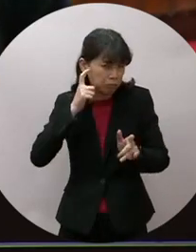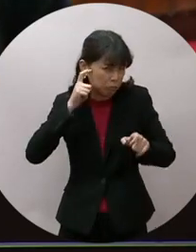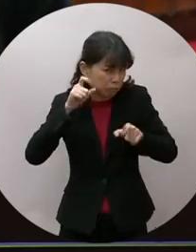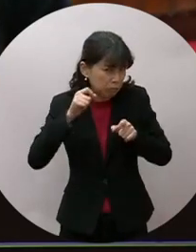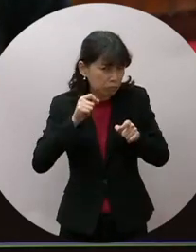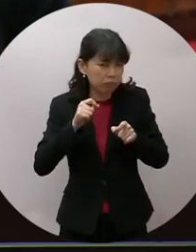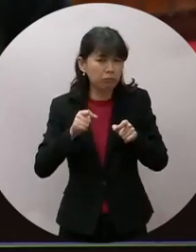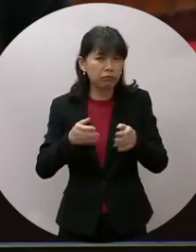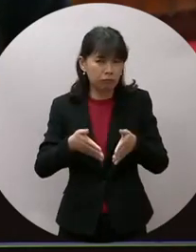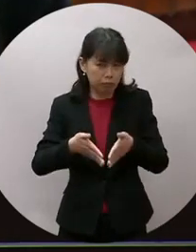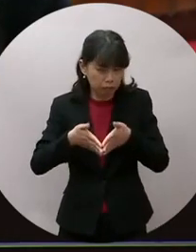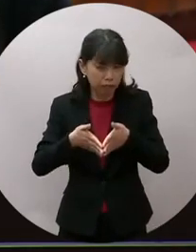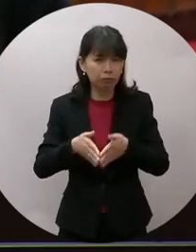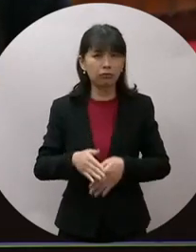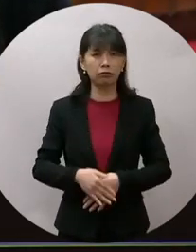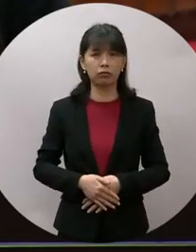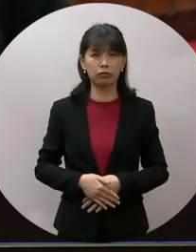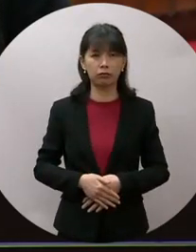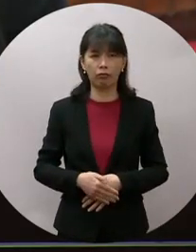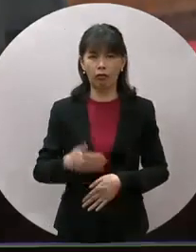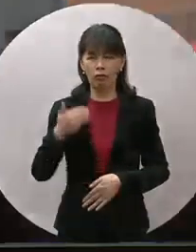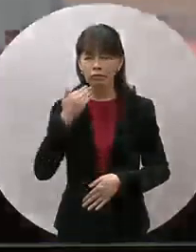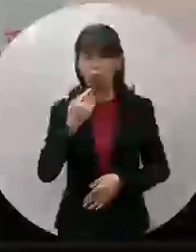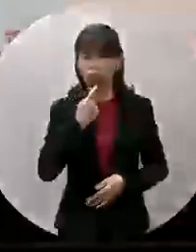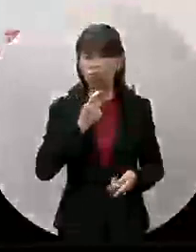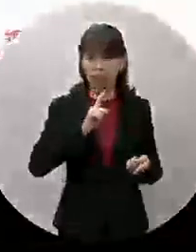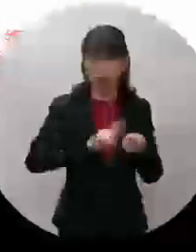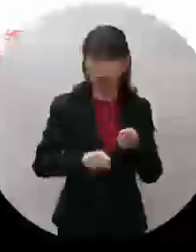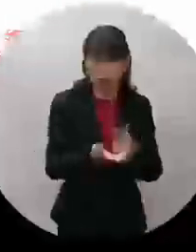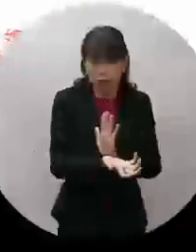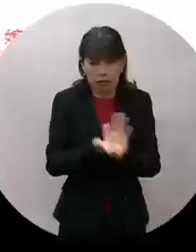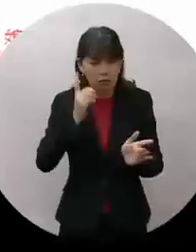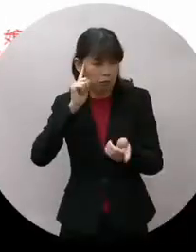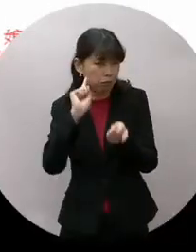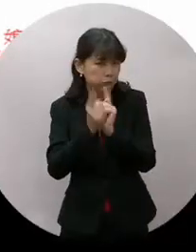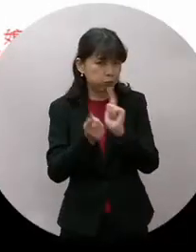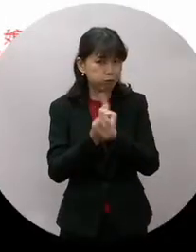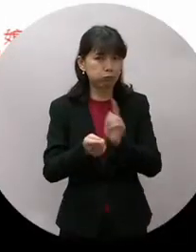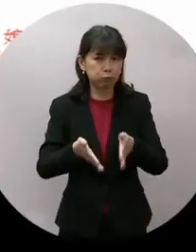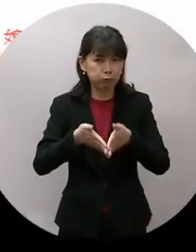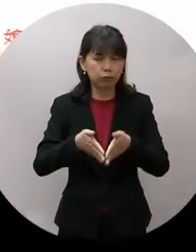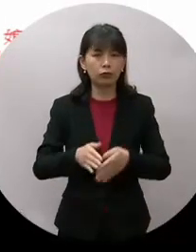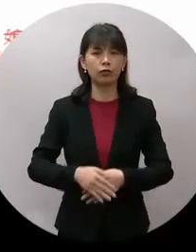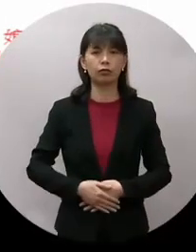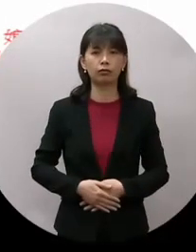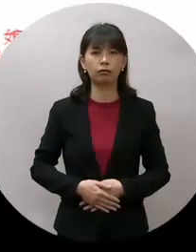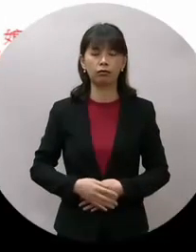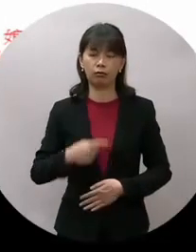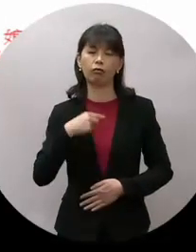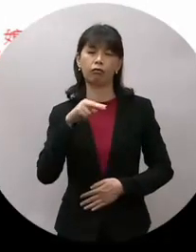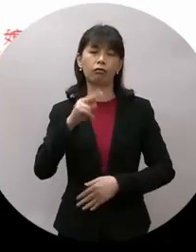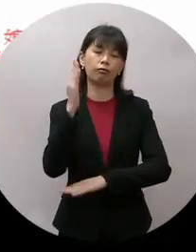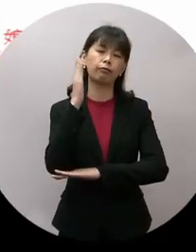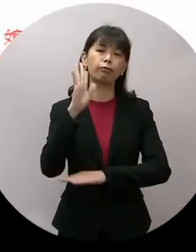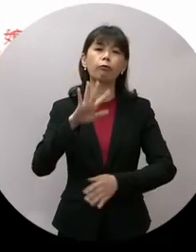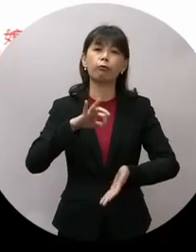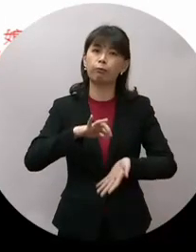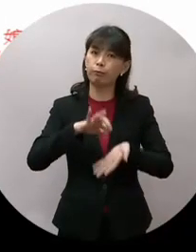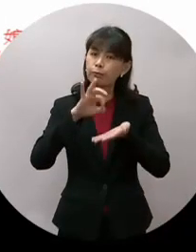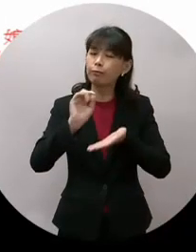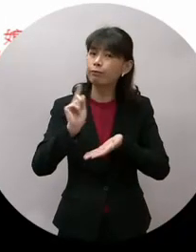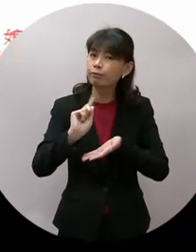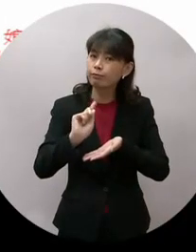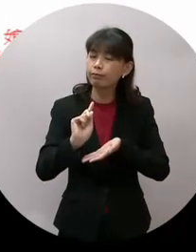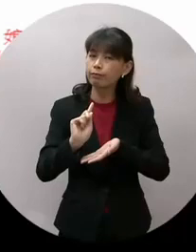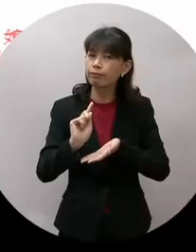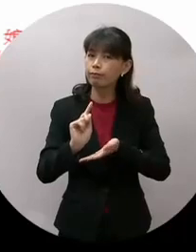因应，成立预警的机制？当然我们这一次看到我们的政府有提出，我们